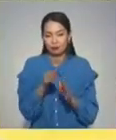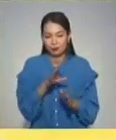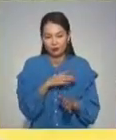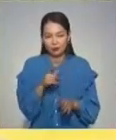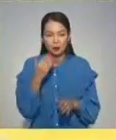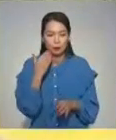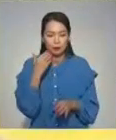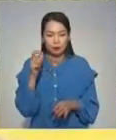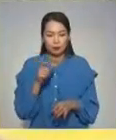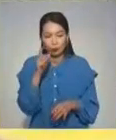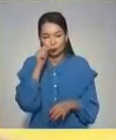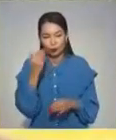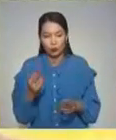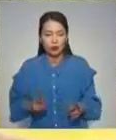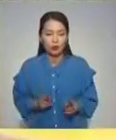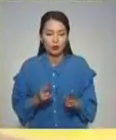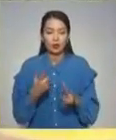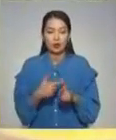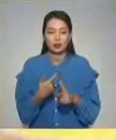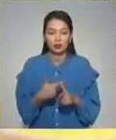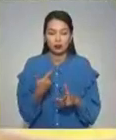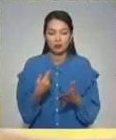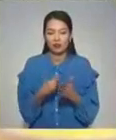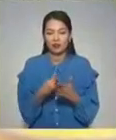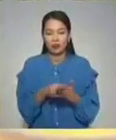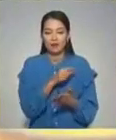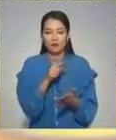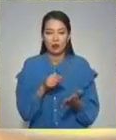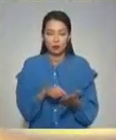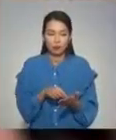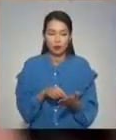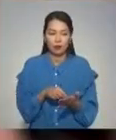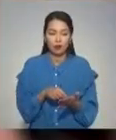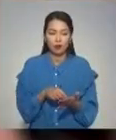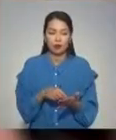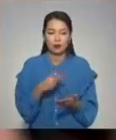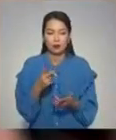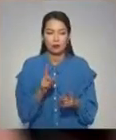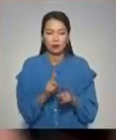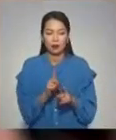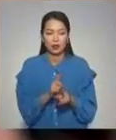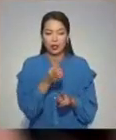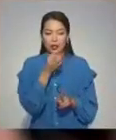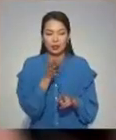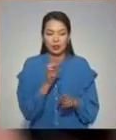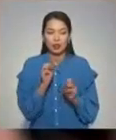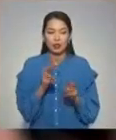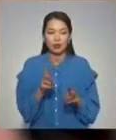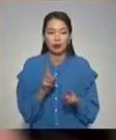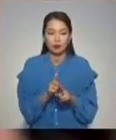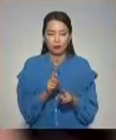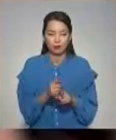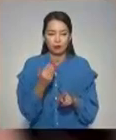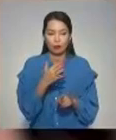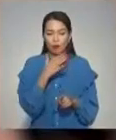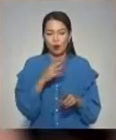человеческим. Главным мотивом преступления называют финансовый вопрос. Семье экс-мужа, видимо, не нравилось, как Эбби распоряжалась